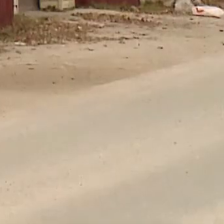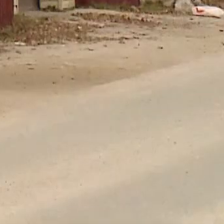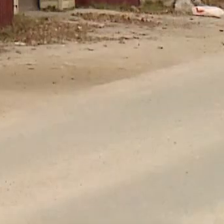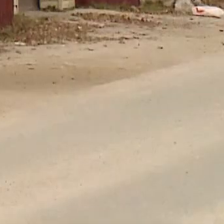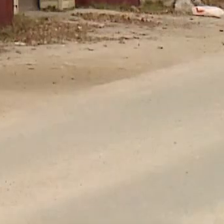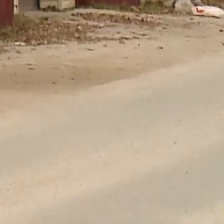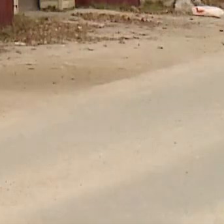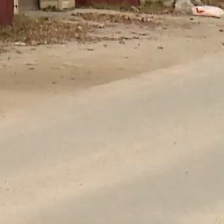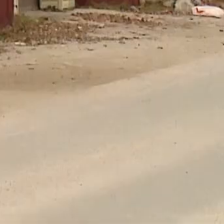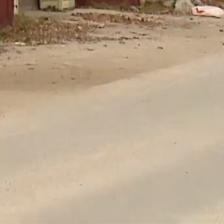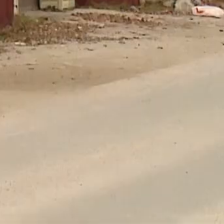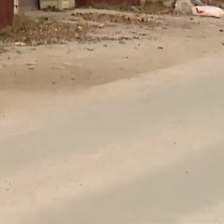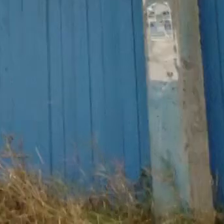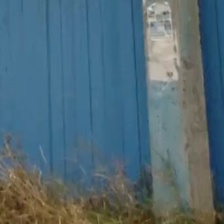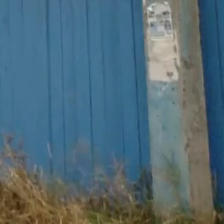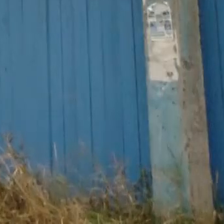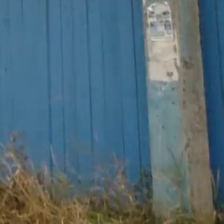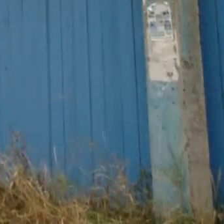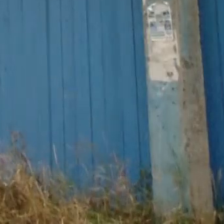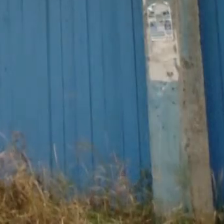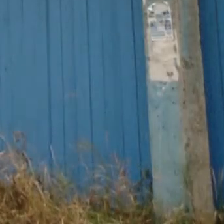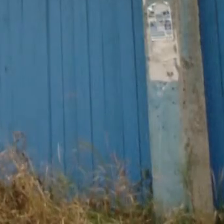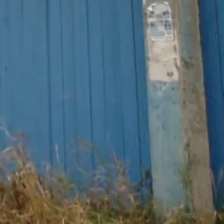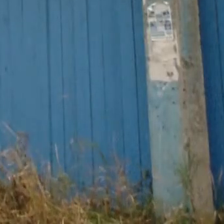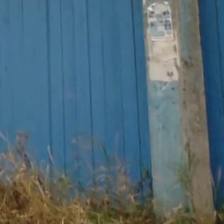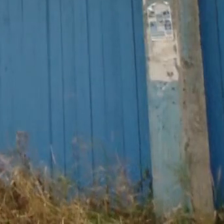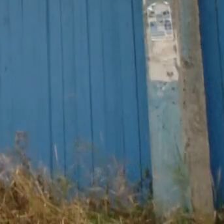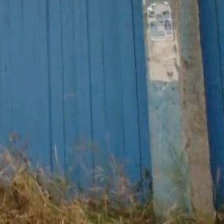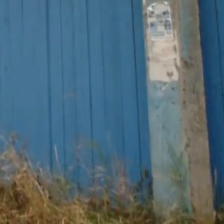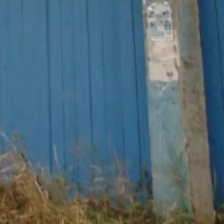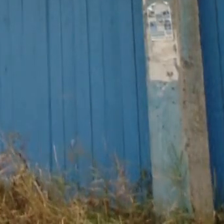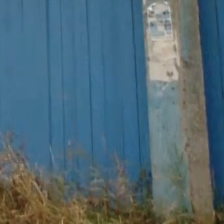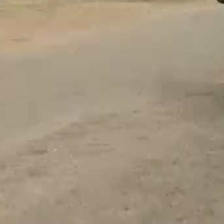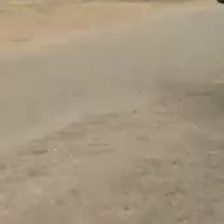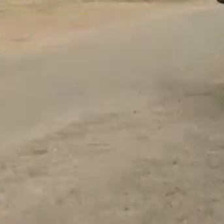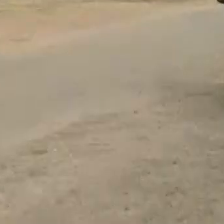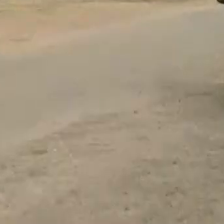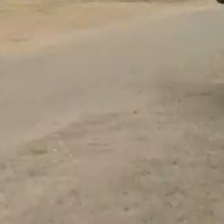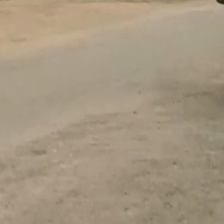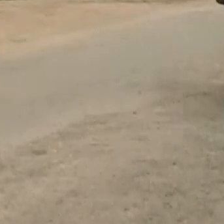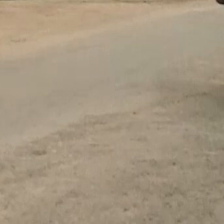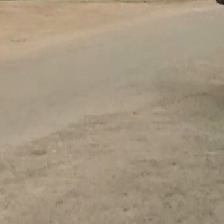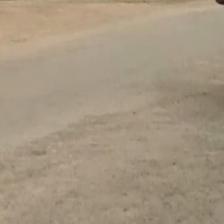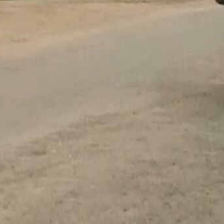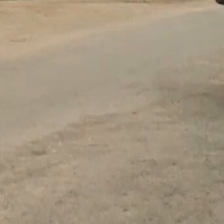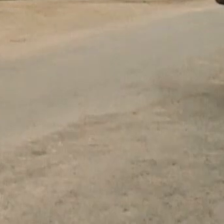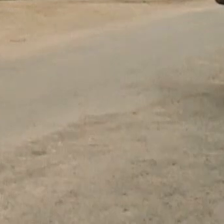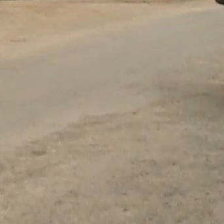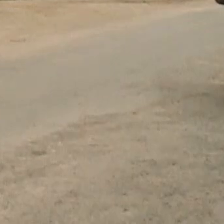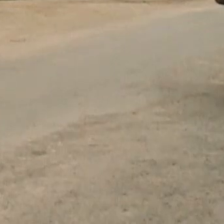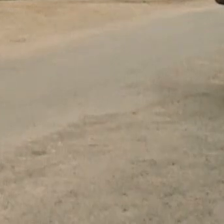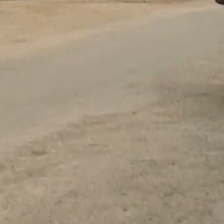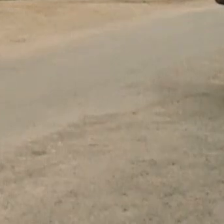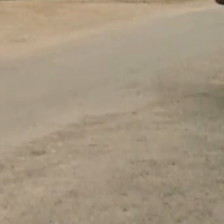продолжается многие годы. До сих пор у частников нет центрального водоснабжения, нет нормальной дороги, хотя многие построили себе хорошие